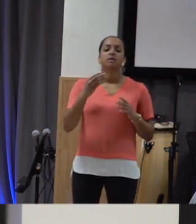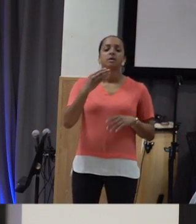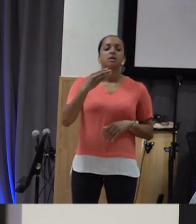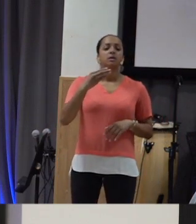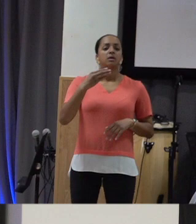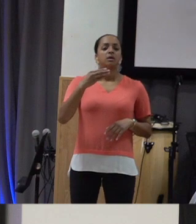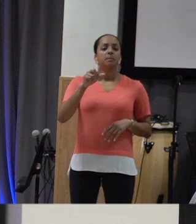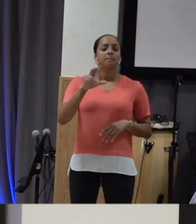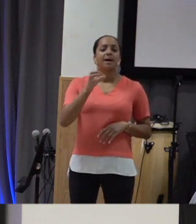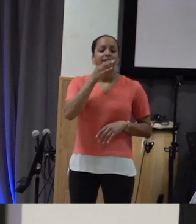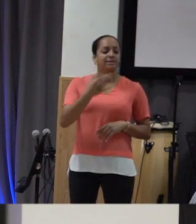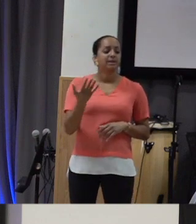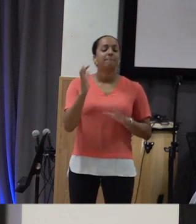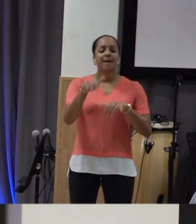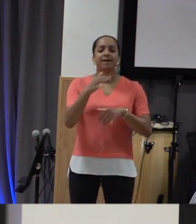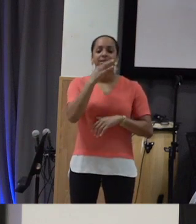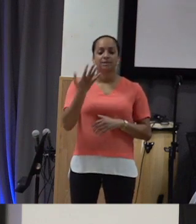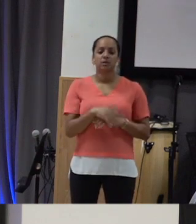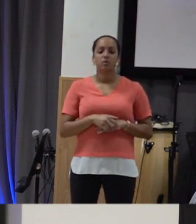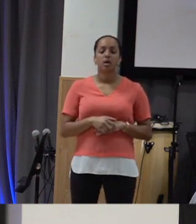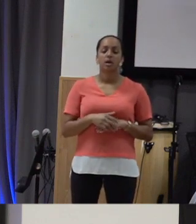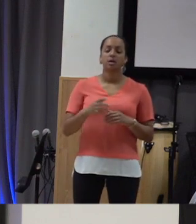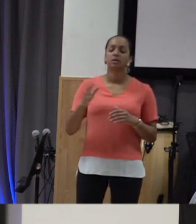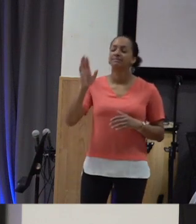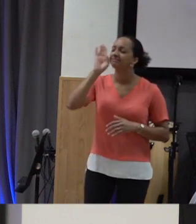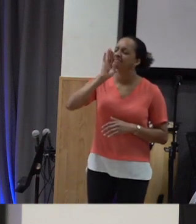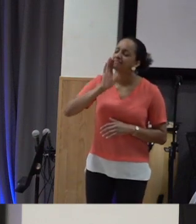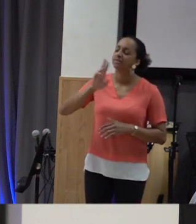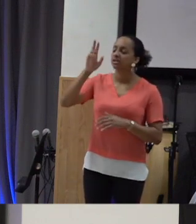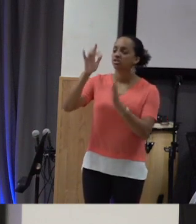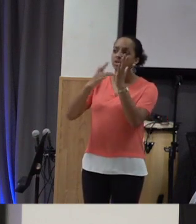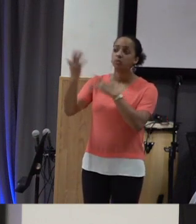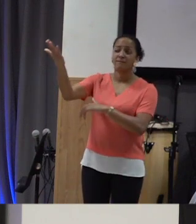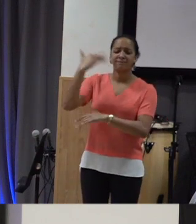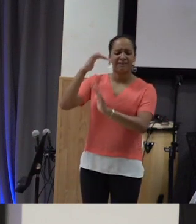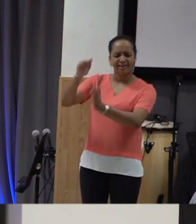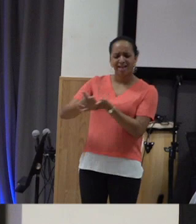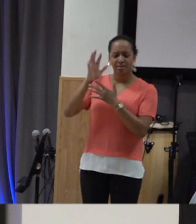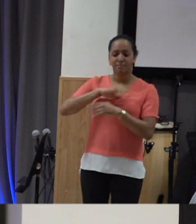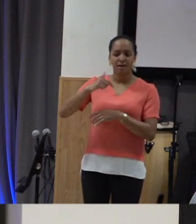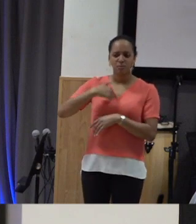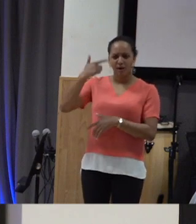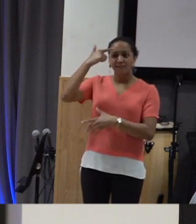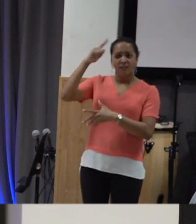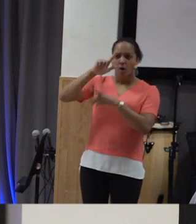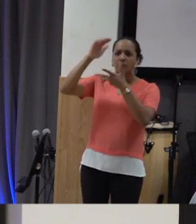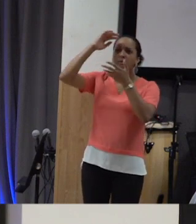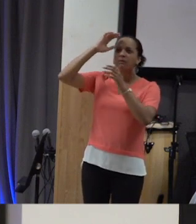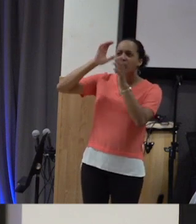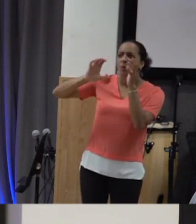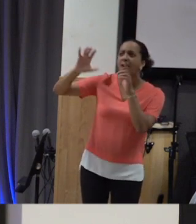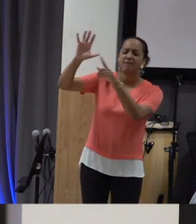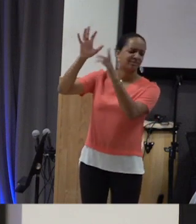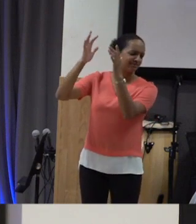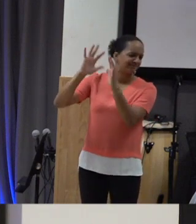crois. Jésus, viens au secours de mon incrédulité. Amen. Viens à notre secours, Seigneur. Pour